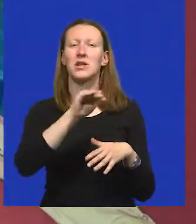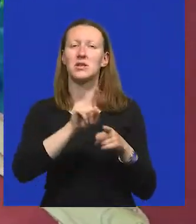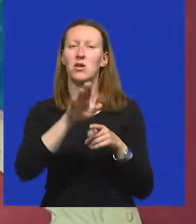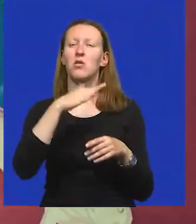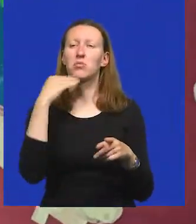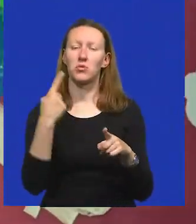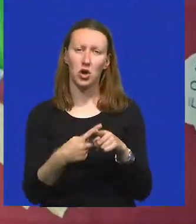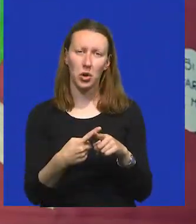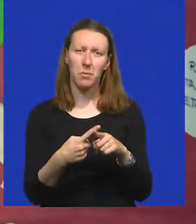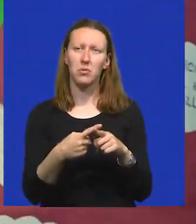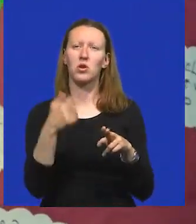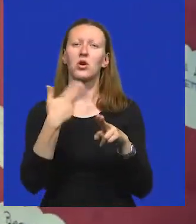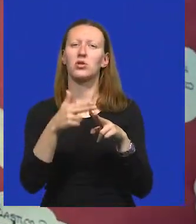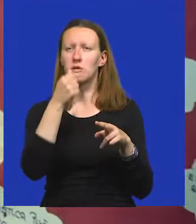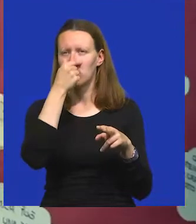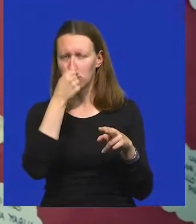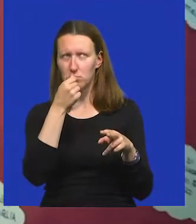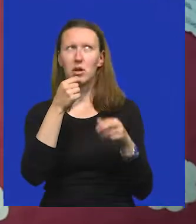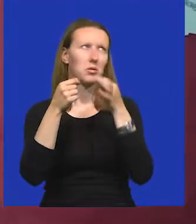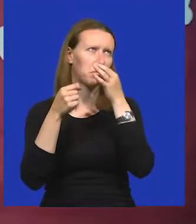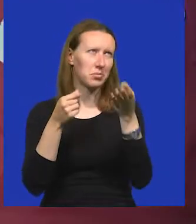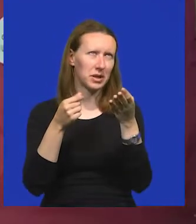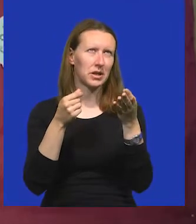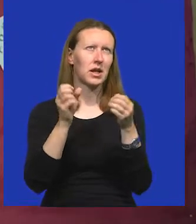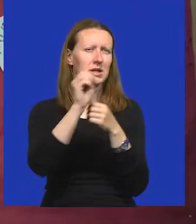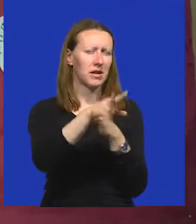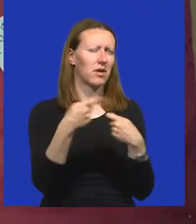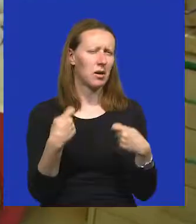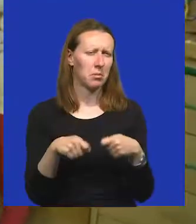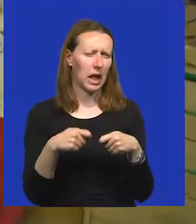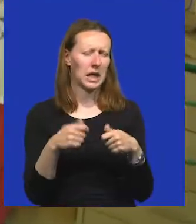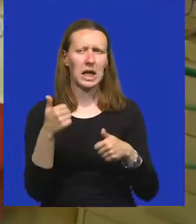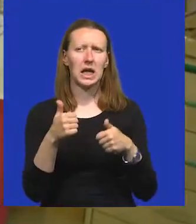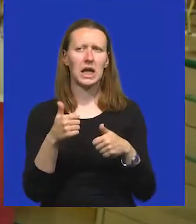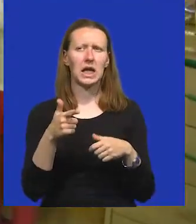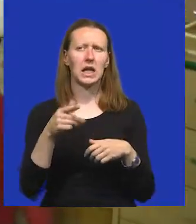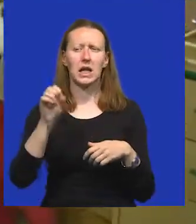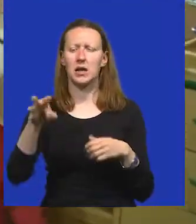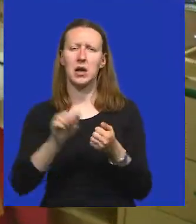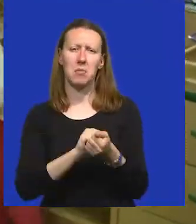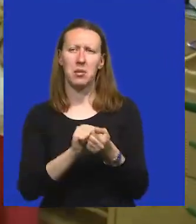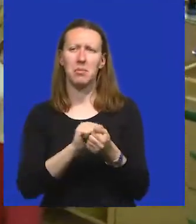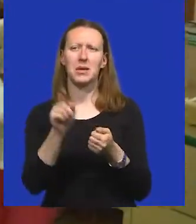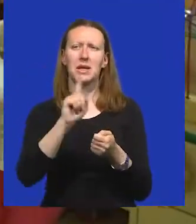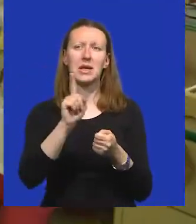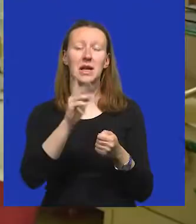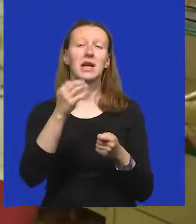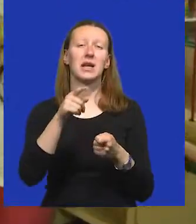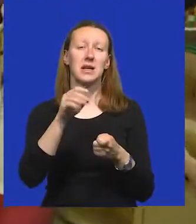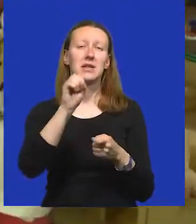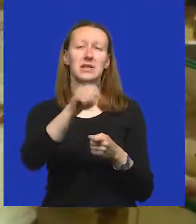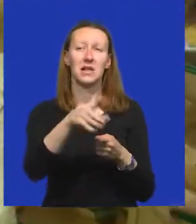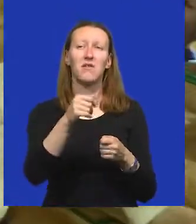I bambini tante volte puliscono il naso e ci chiedono: butto nella plastica o nella carta? No,